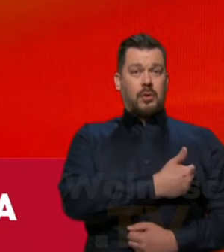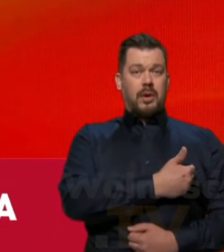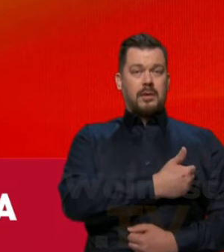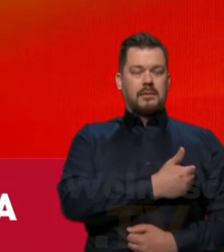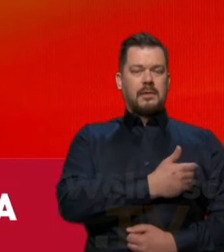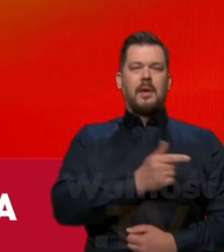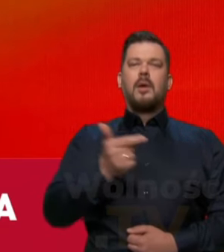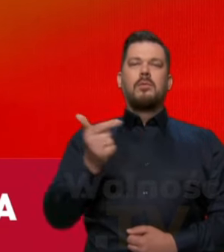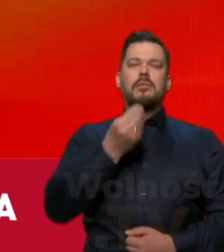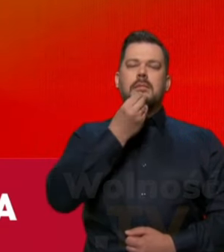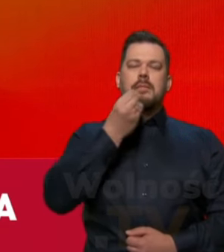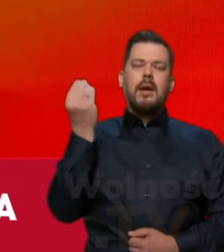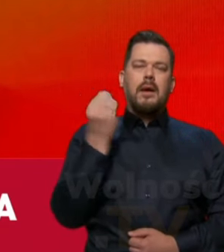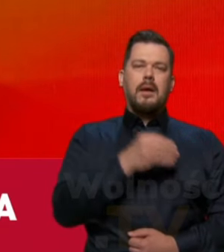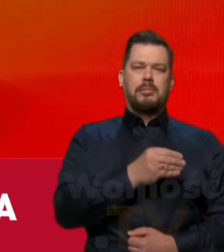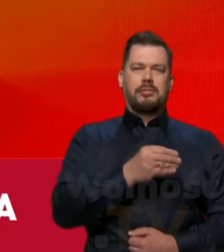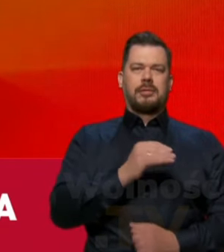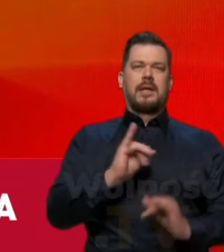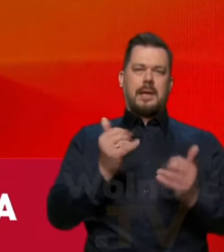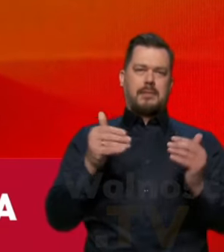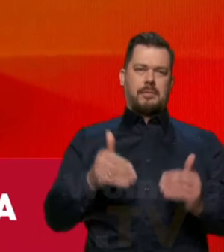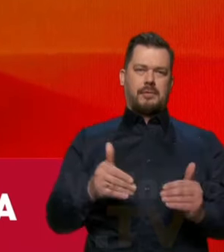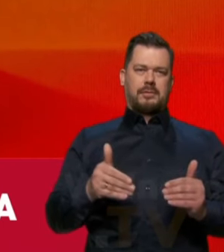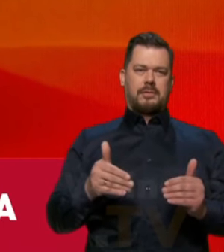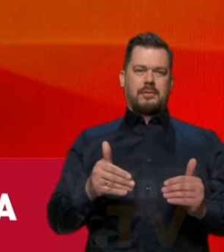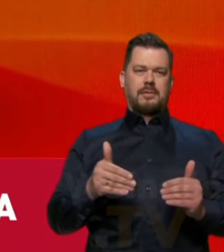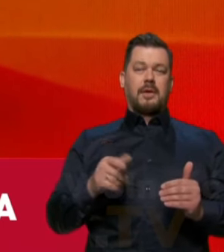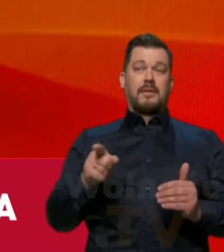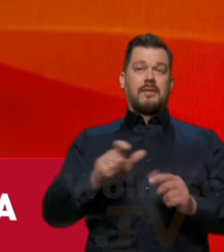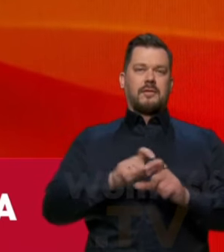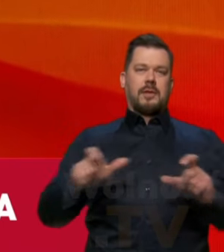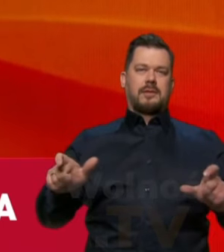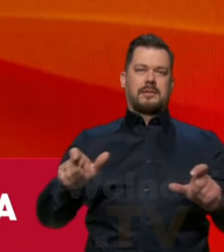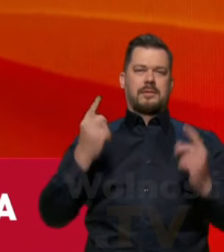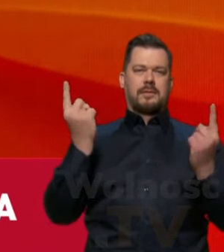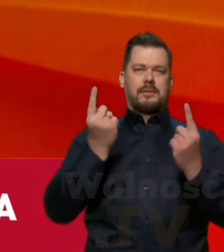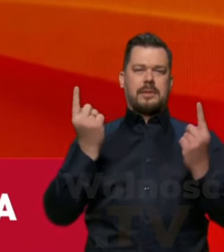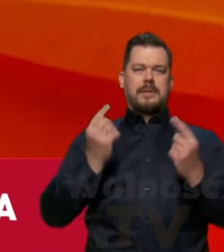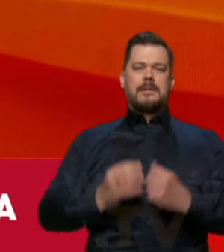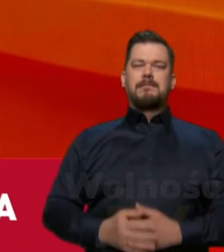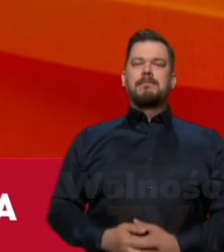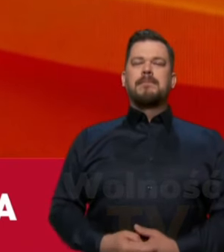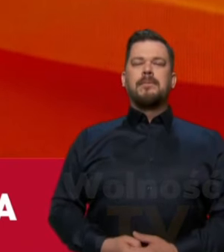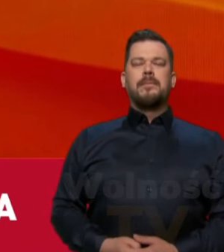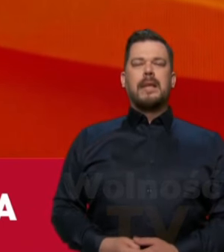były najlepsze z możliwych w tych warunkach, w jakich jesteśmy.